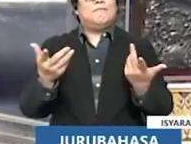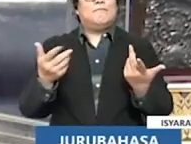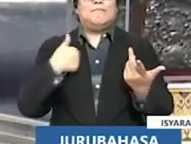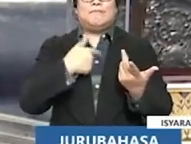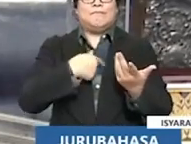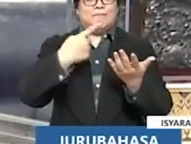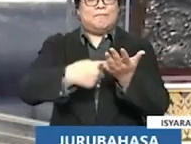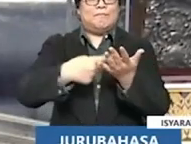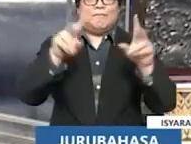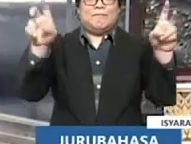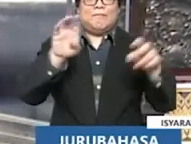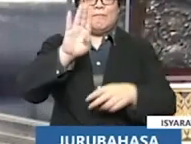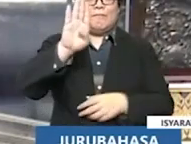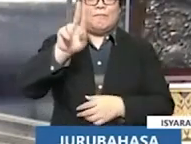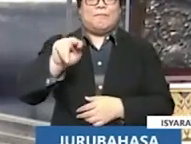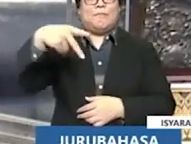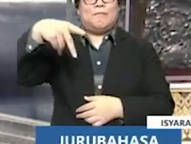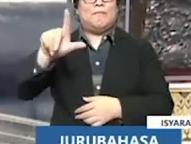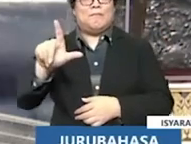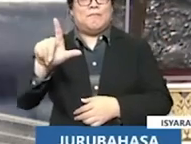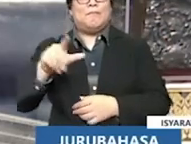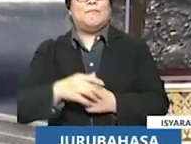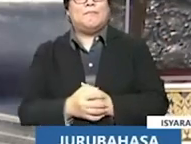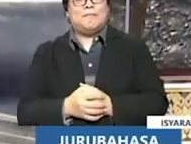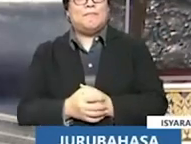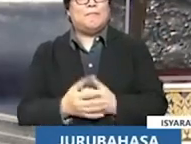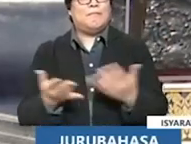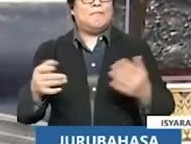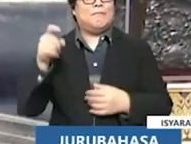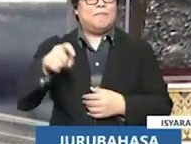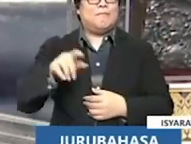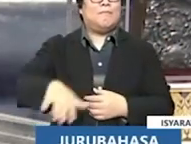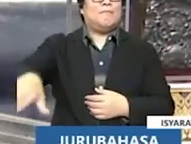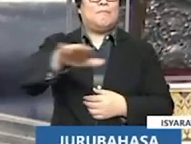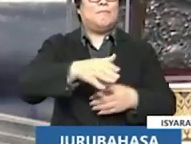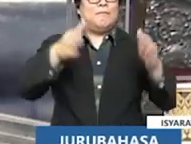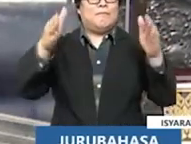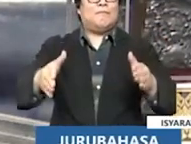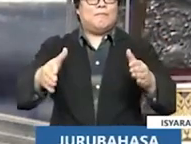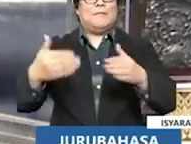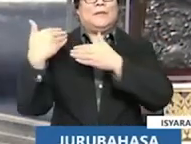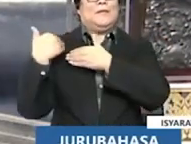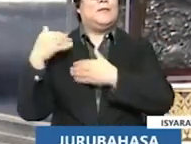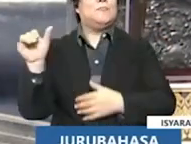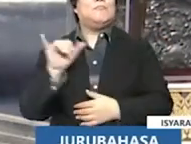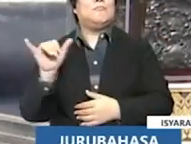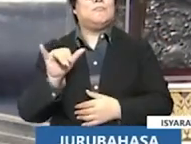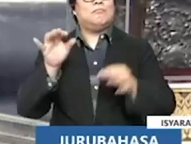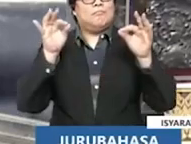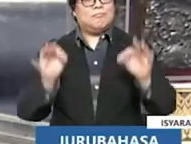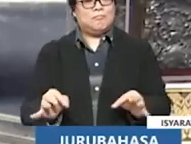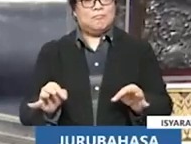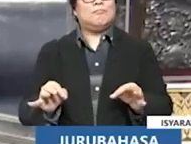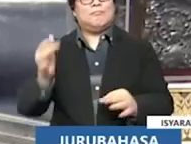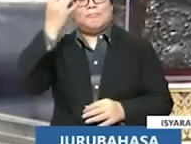tentang BNPL, kita perlu orang ramai untuk mengambil peranan untuk membuat keputusan